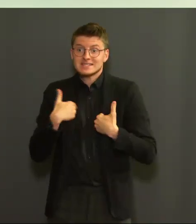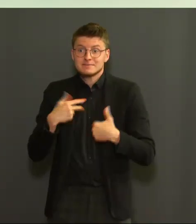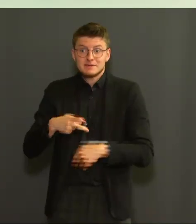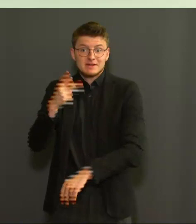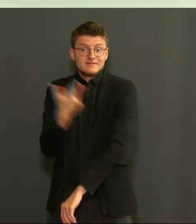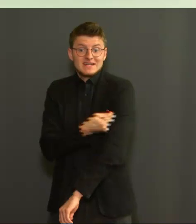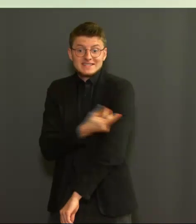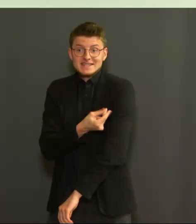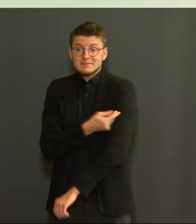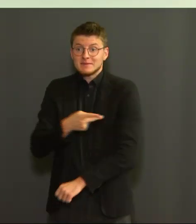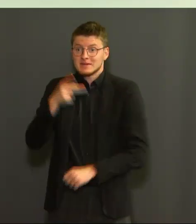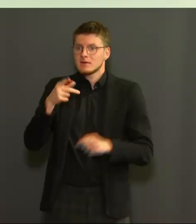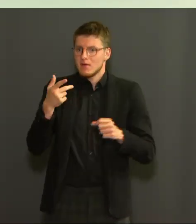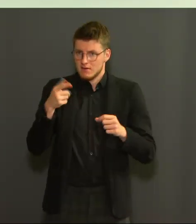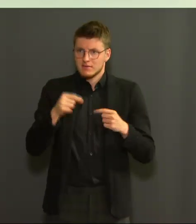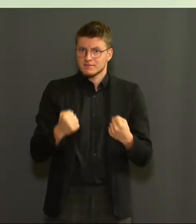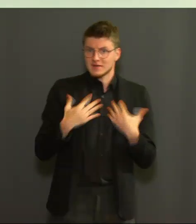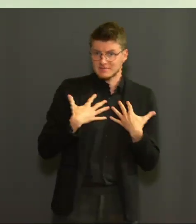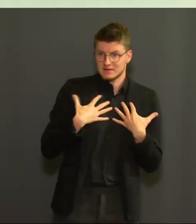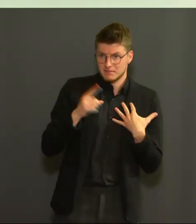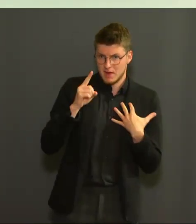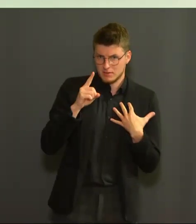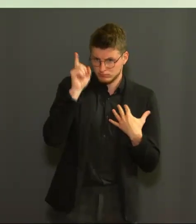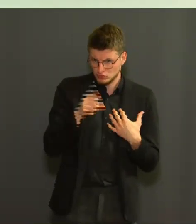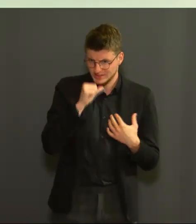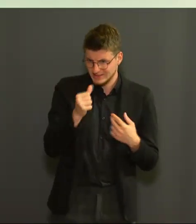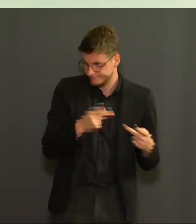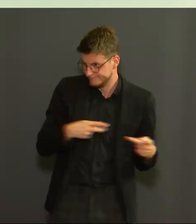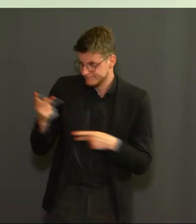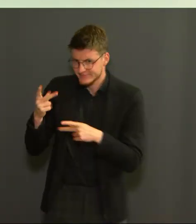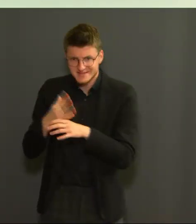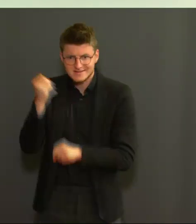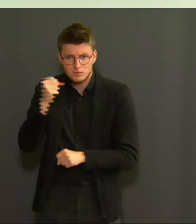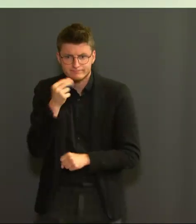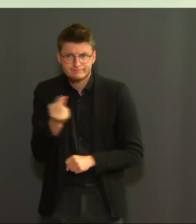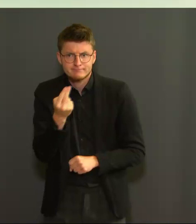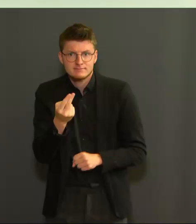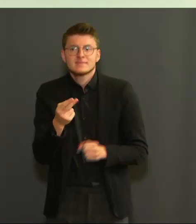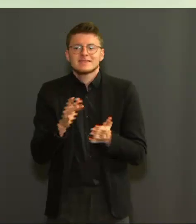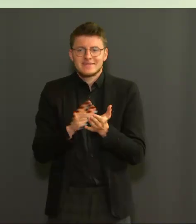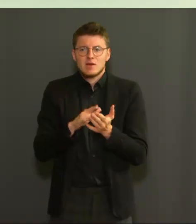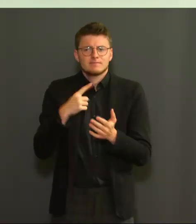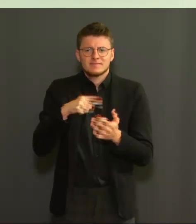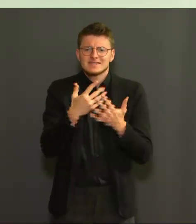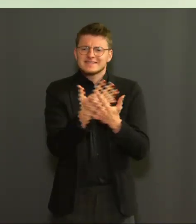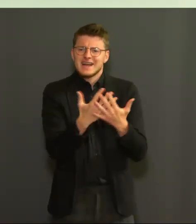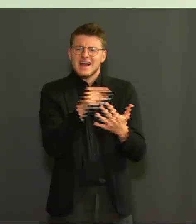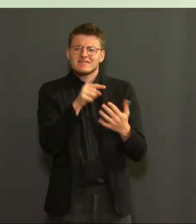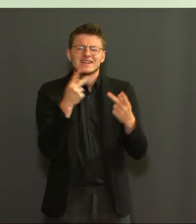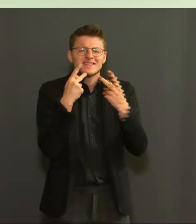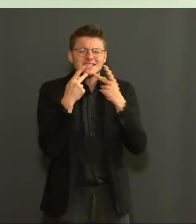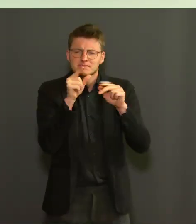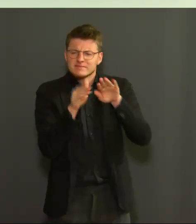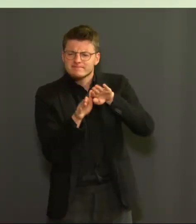ziekenhuis. Het wordt daarom dus steeds belangrijker om vooral de ziekenhuisopnames op te volgen als